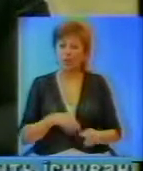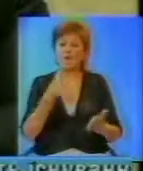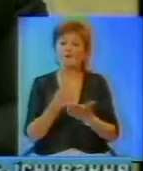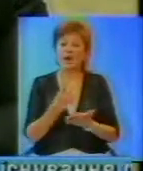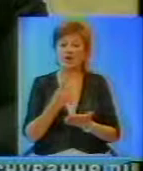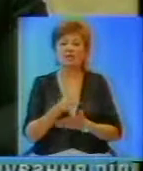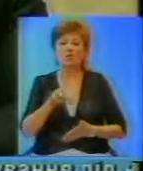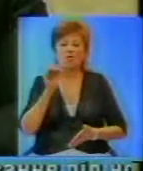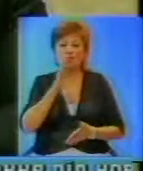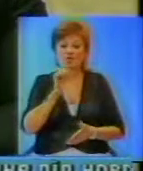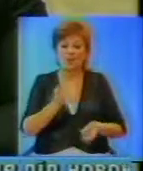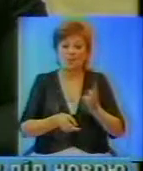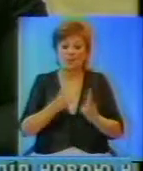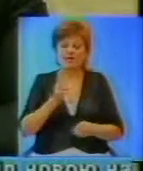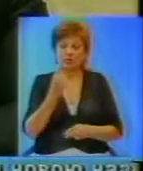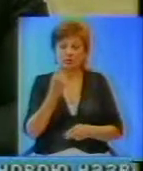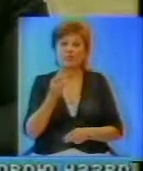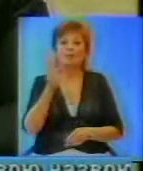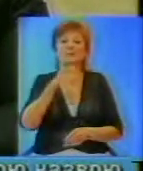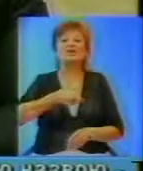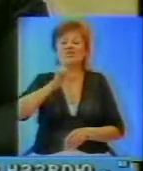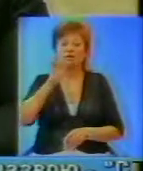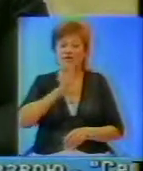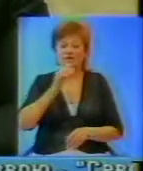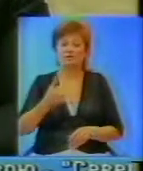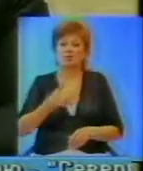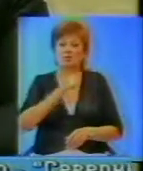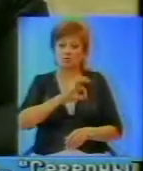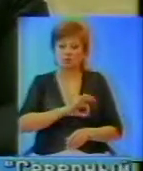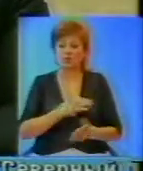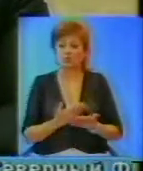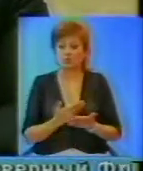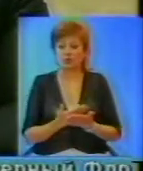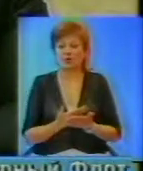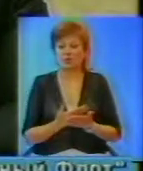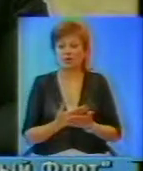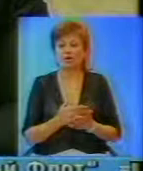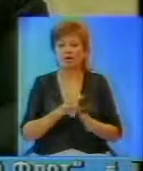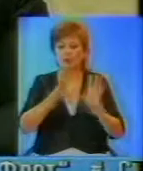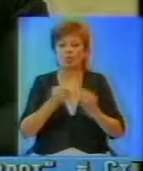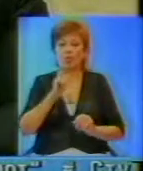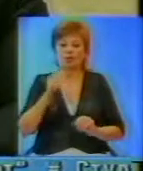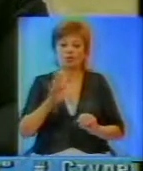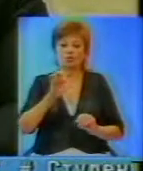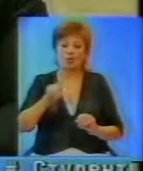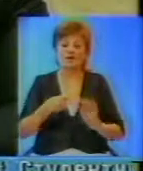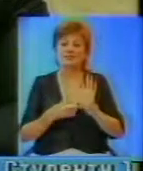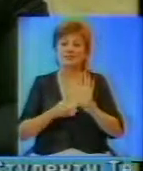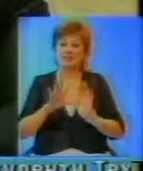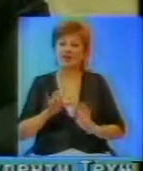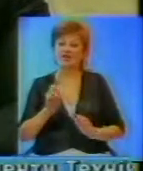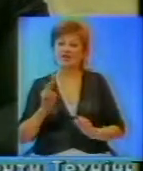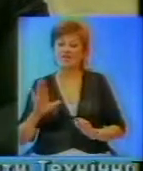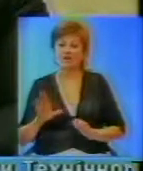показатель по воде. Для приготовления 1 куба питьевой воды мы используем примерно там, в среднем по Украине 0,75 кВт,